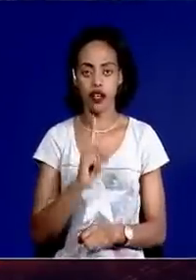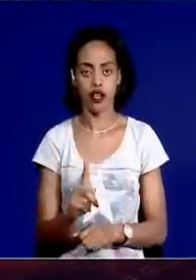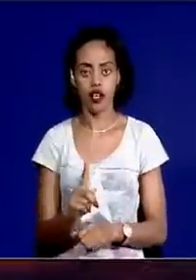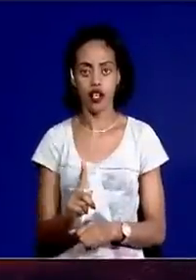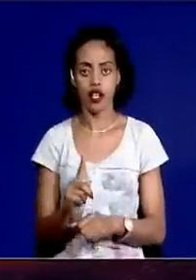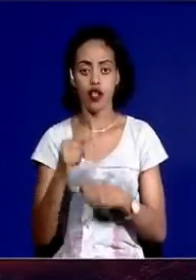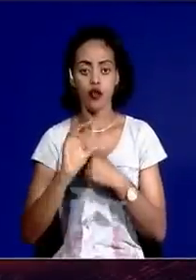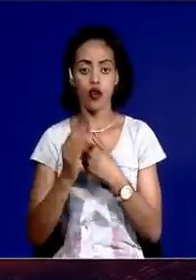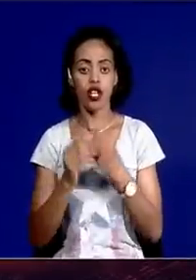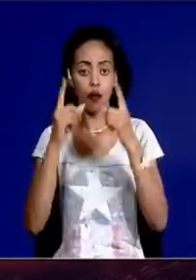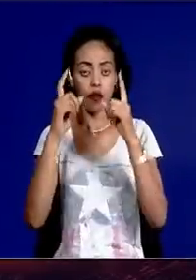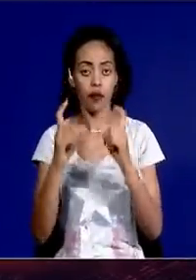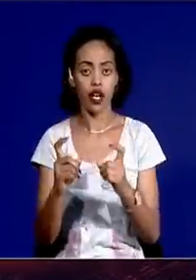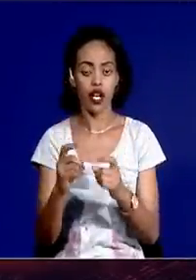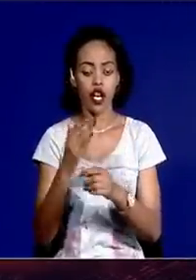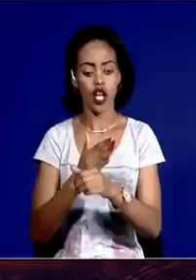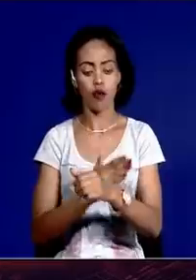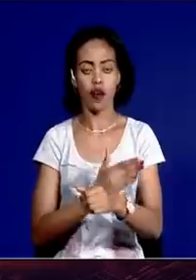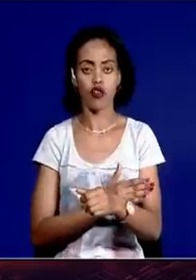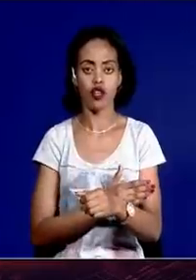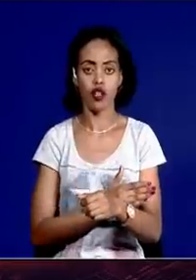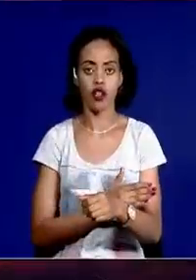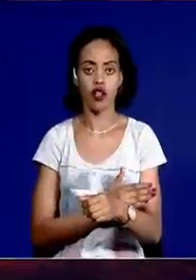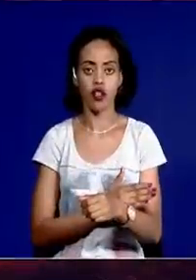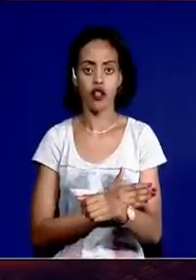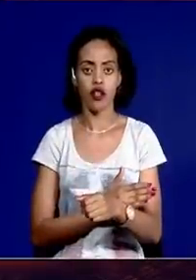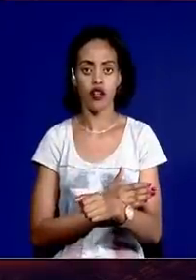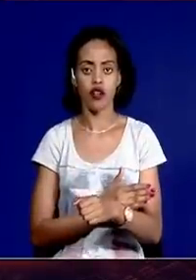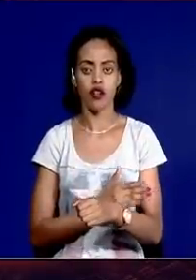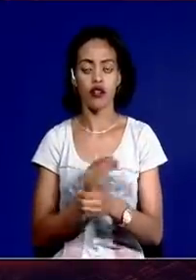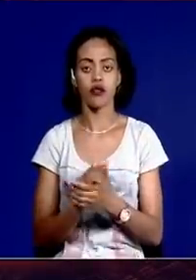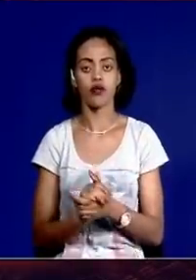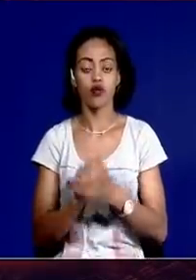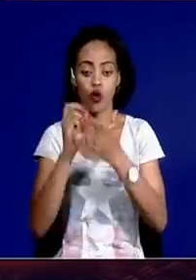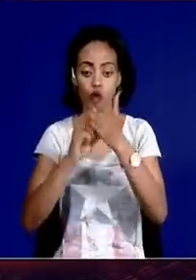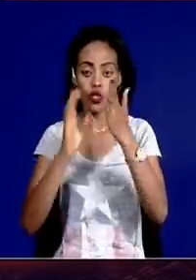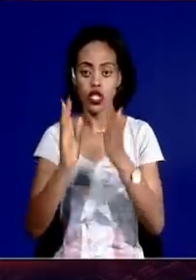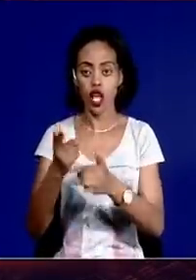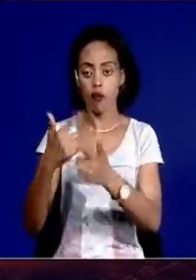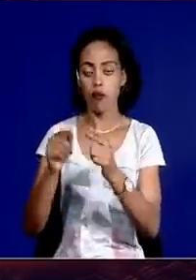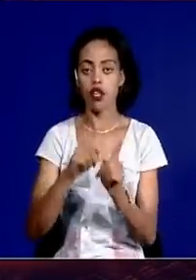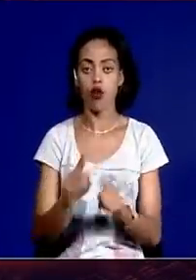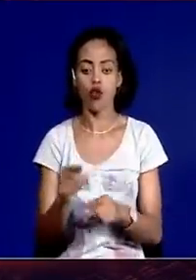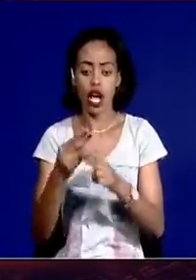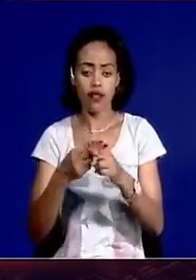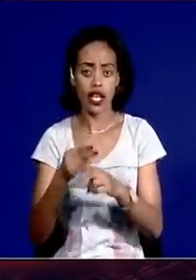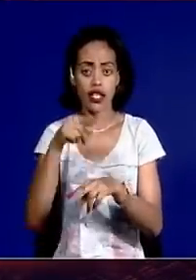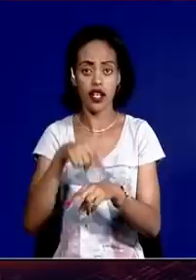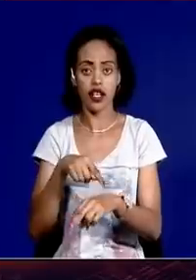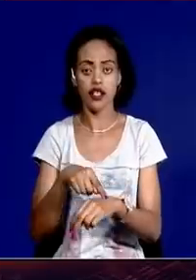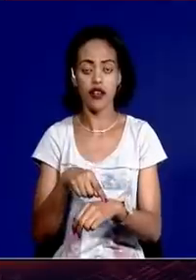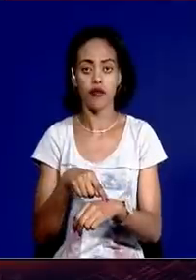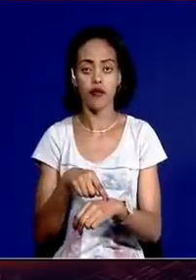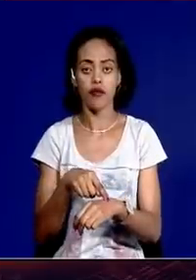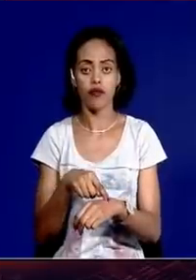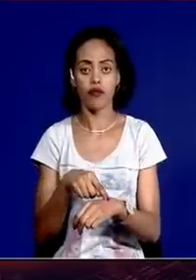قلت لنا مر مرانا ناتم حاشة ت وتسيت عم مزاون أبز حس أرق زي